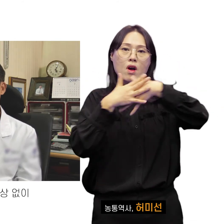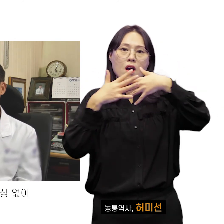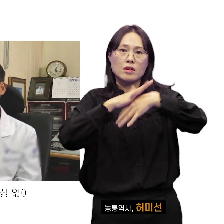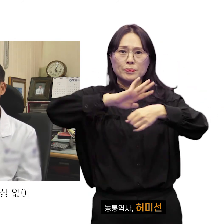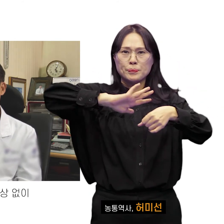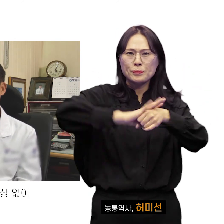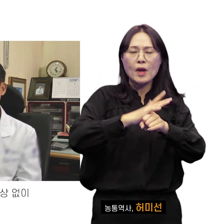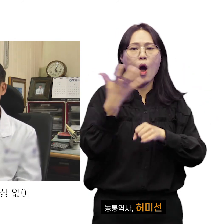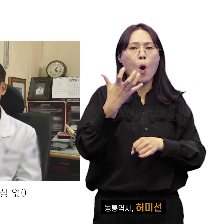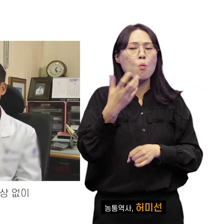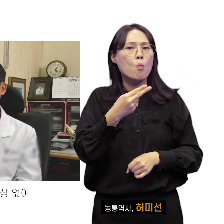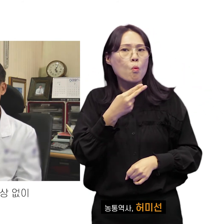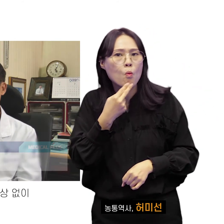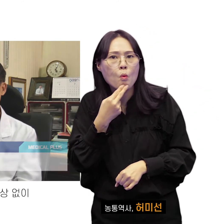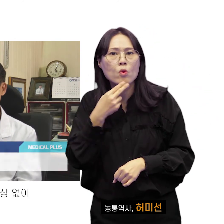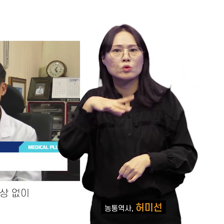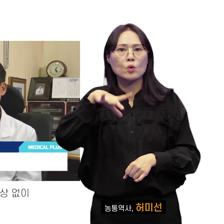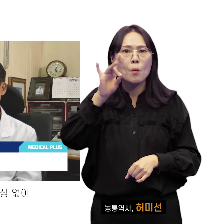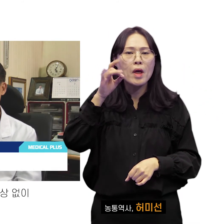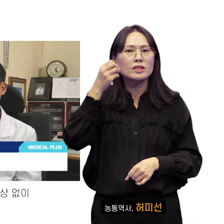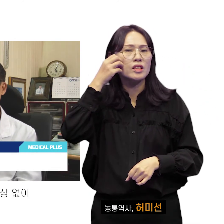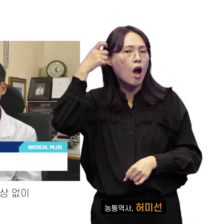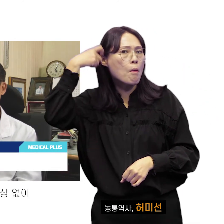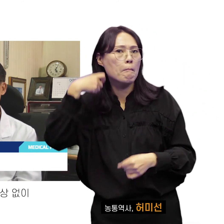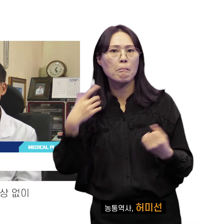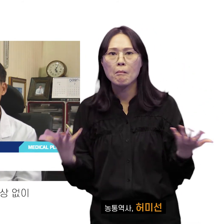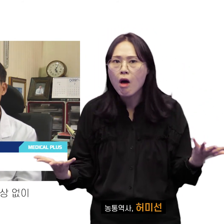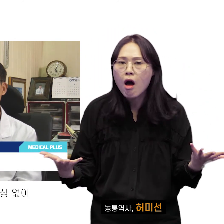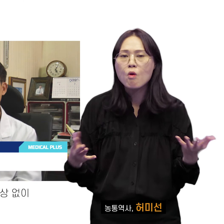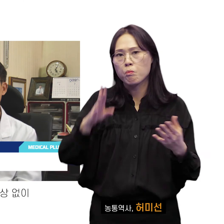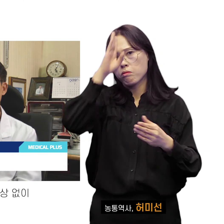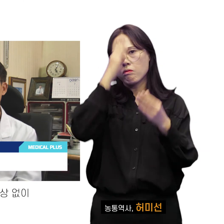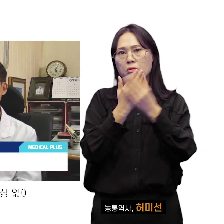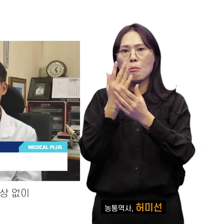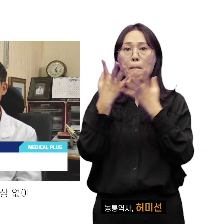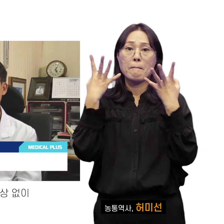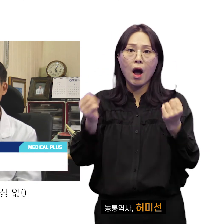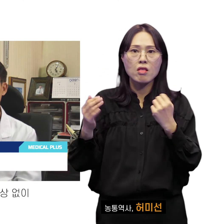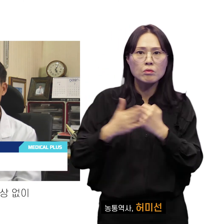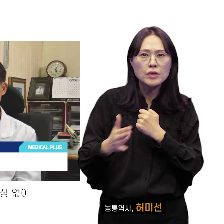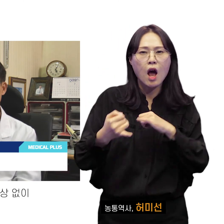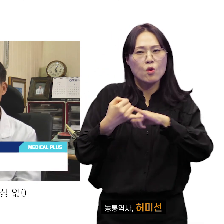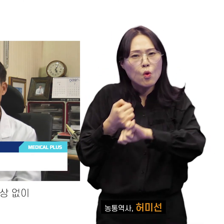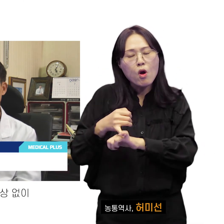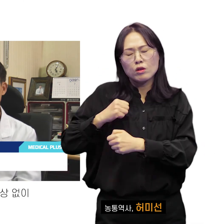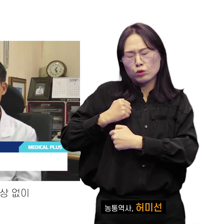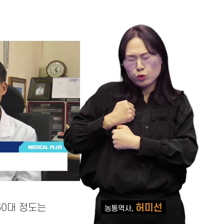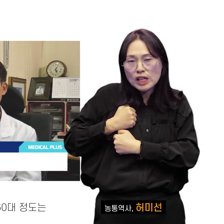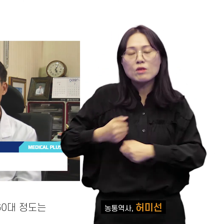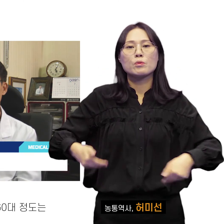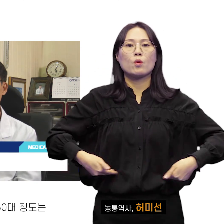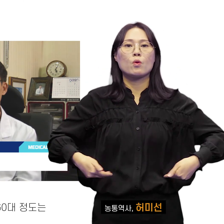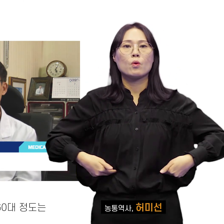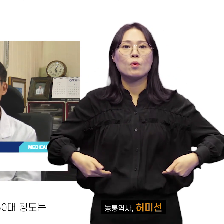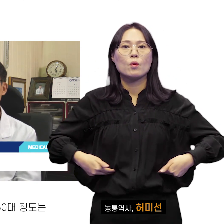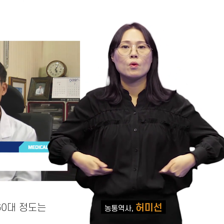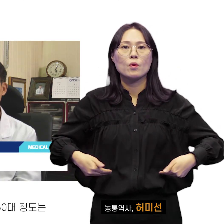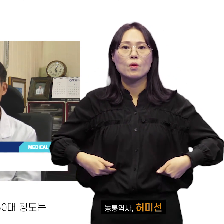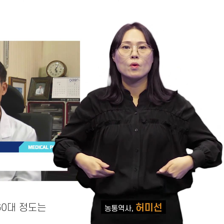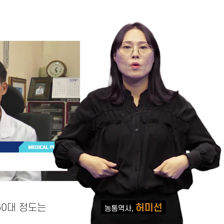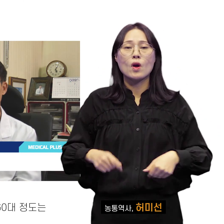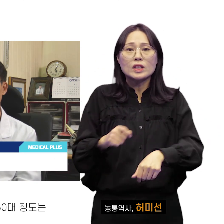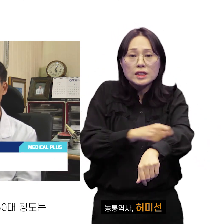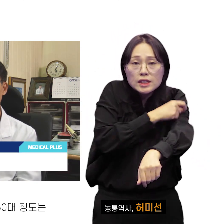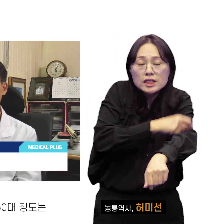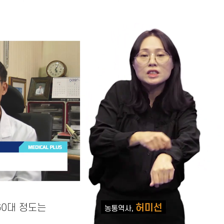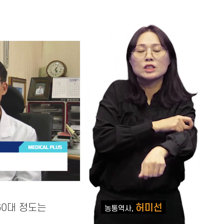망막 혈관 폐쇄는 통증 없이 초기에 증상 없이 발생하는 경우가 많이 있기 때문에 반드시 주의를